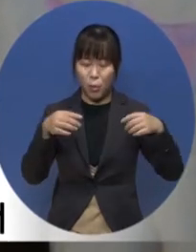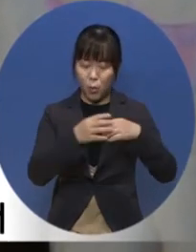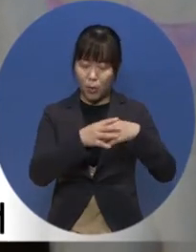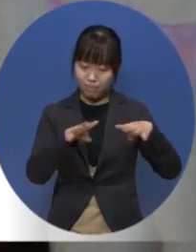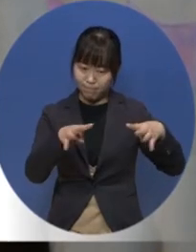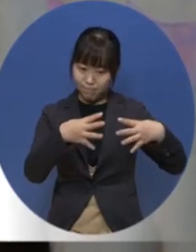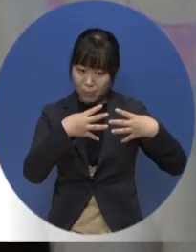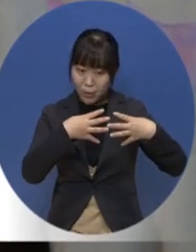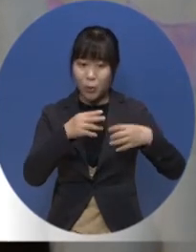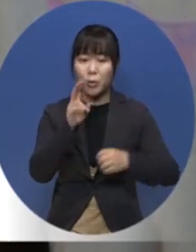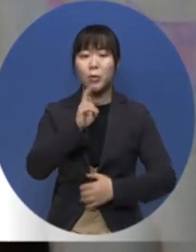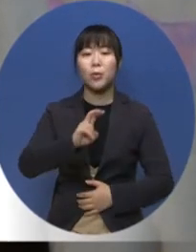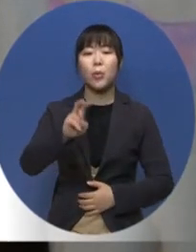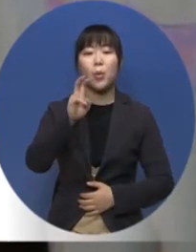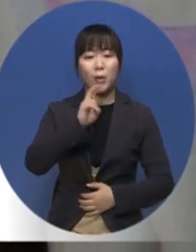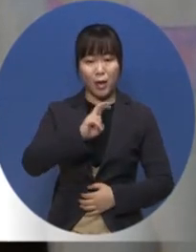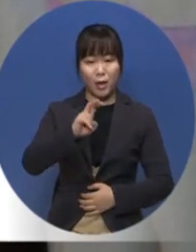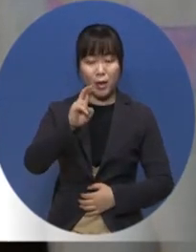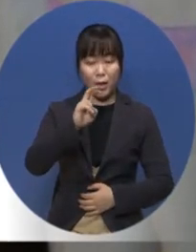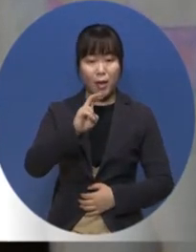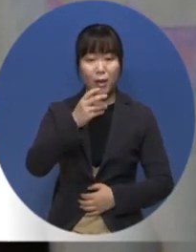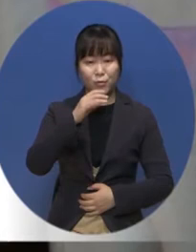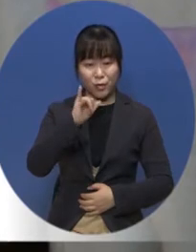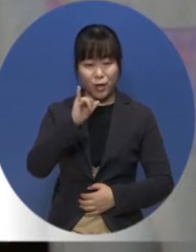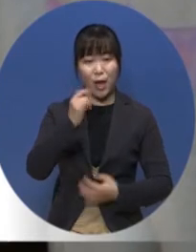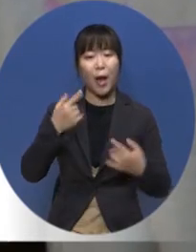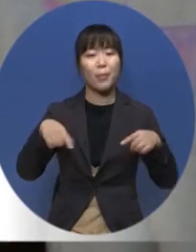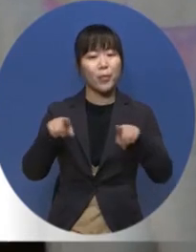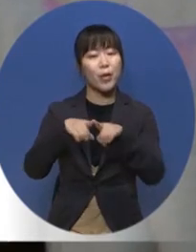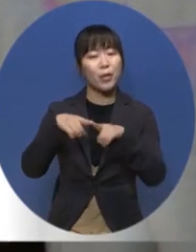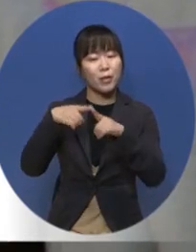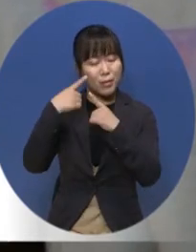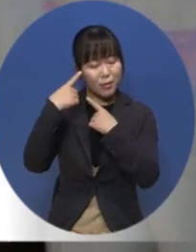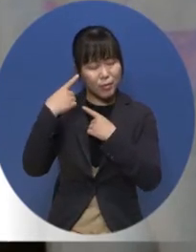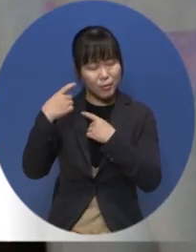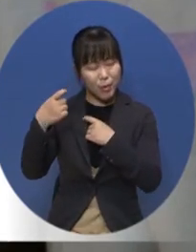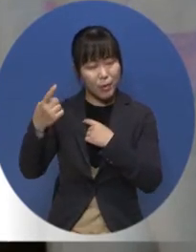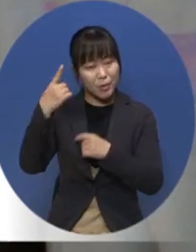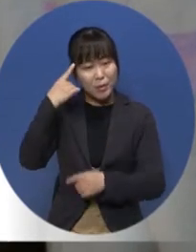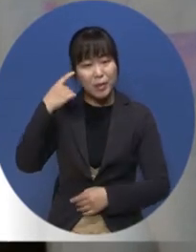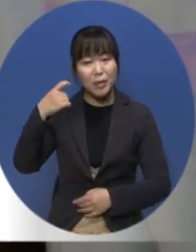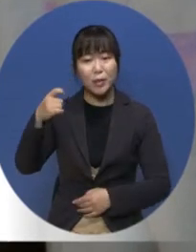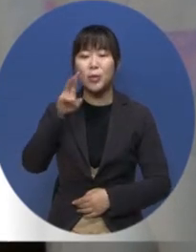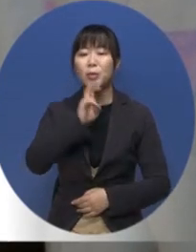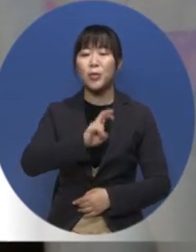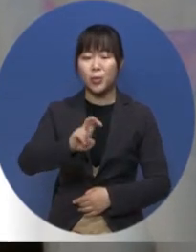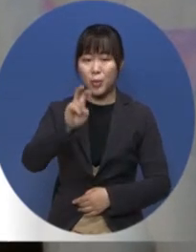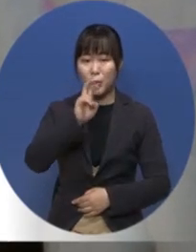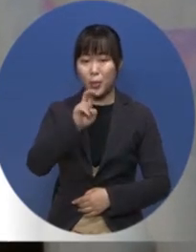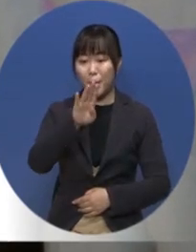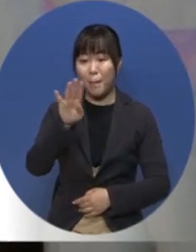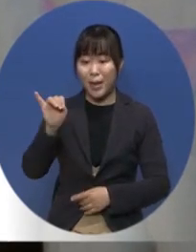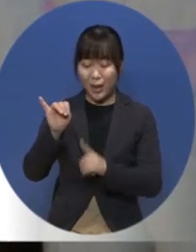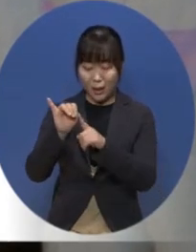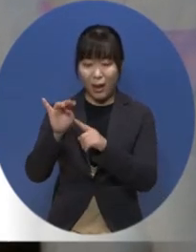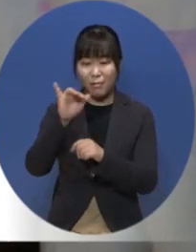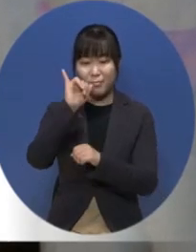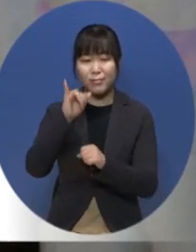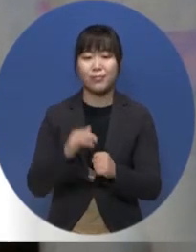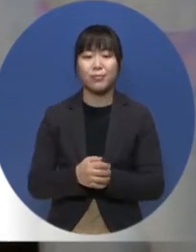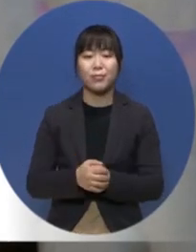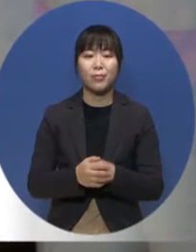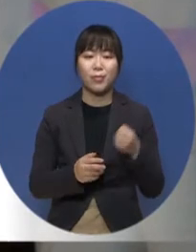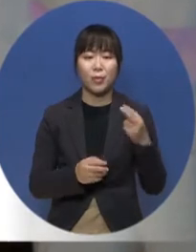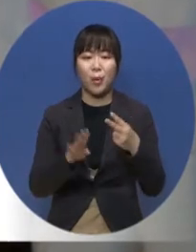어 노래가 나오도록 만들어서 같이 춤을 하고 있는 경우 내가 있고 그